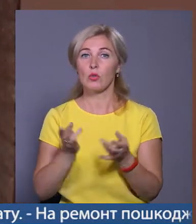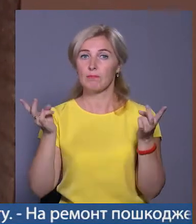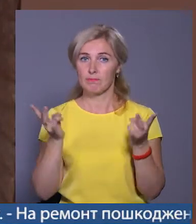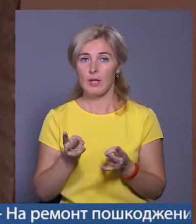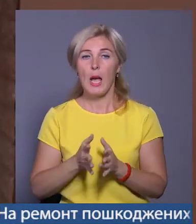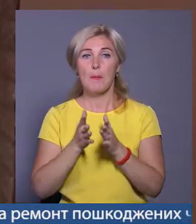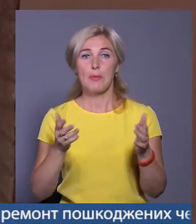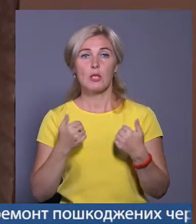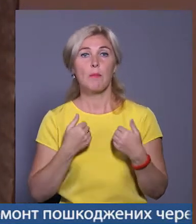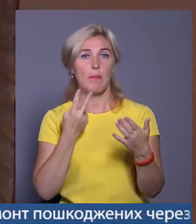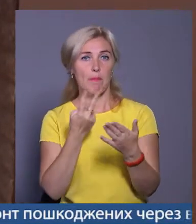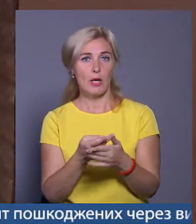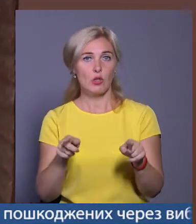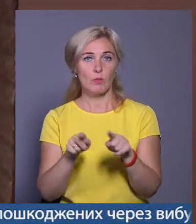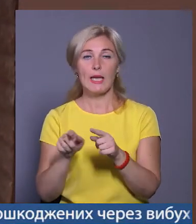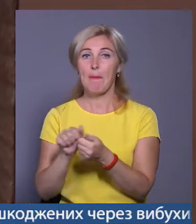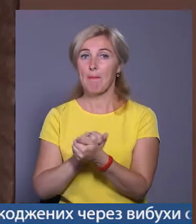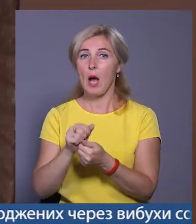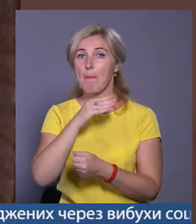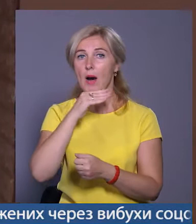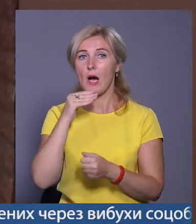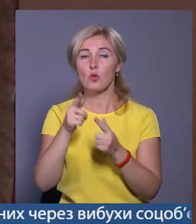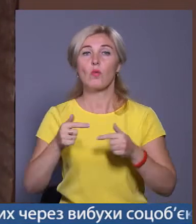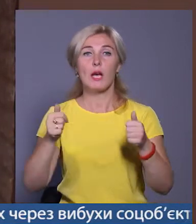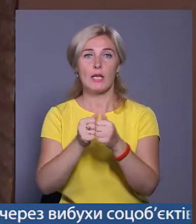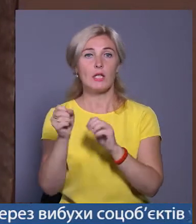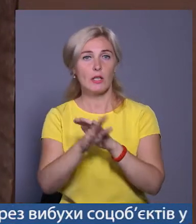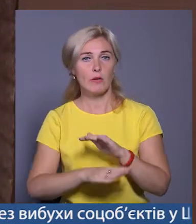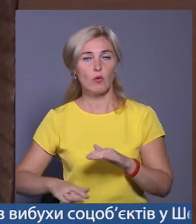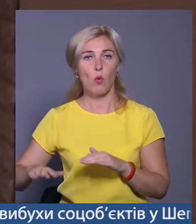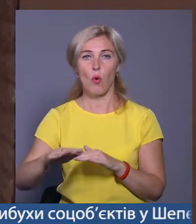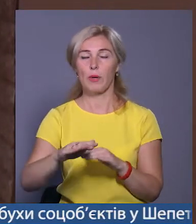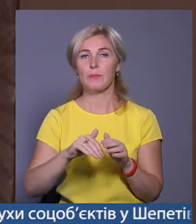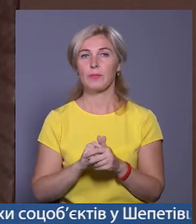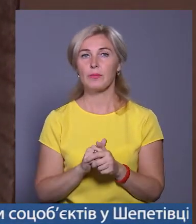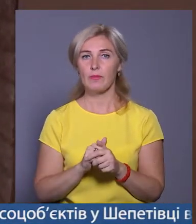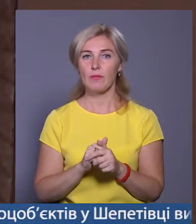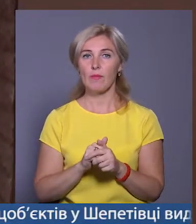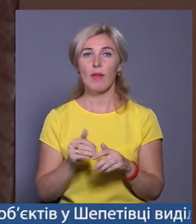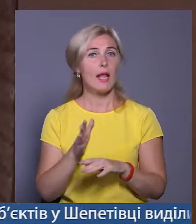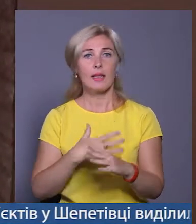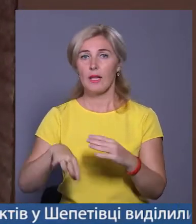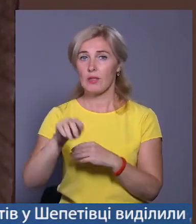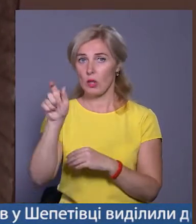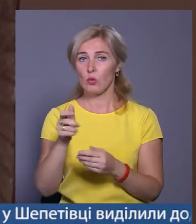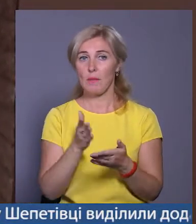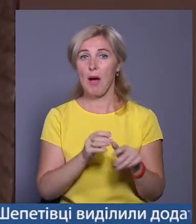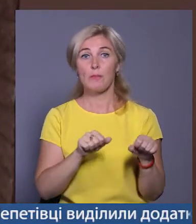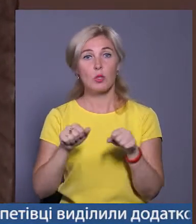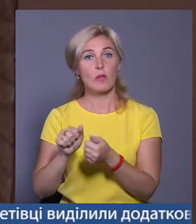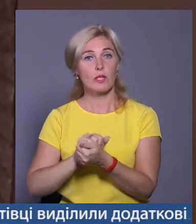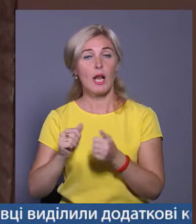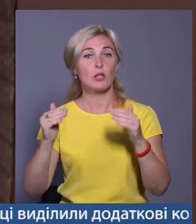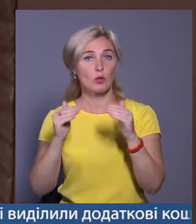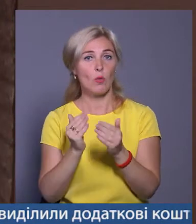більше ми бачили такі пральні в багатьох країнах Європи, в багатьох країнах світу. Не всі люди мають можливість прати вдома.